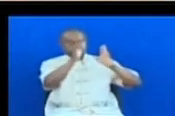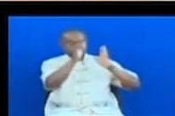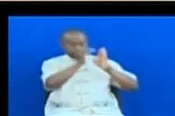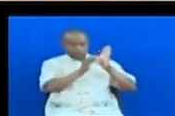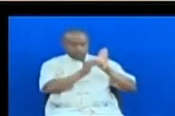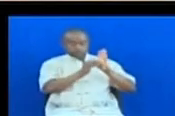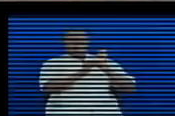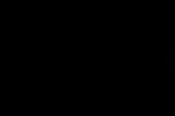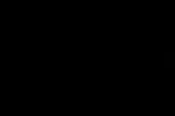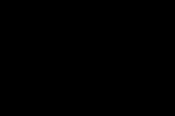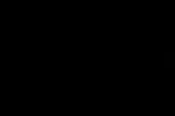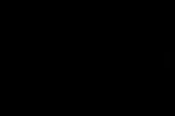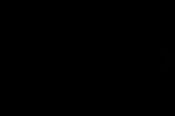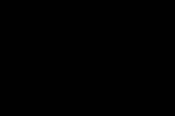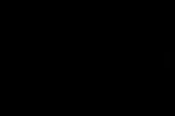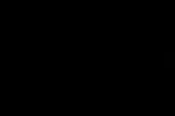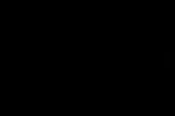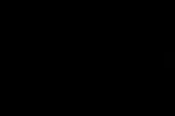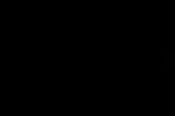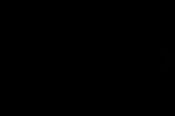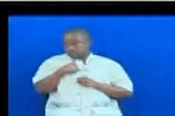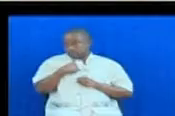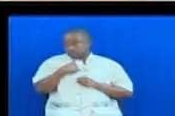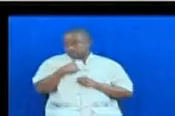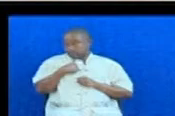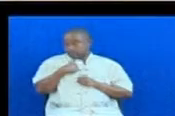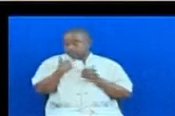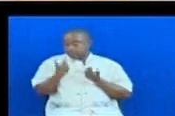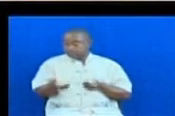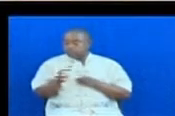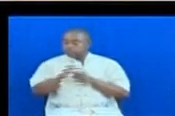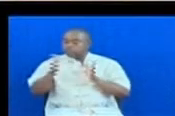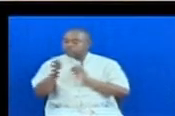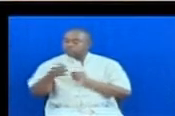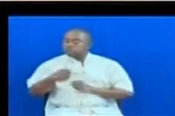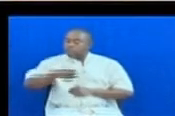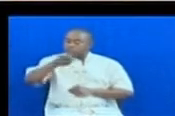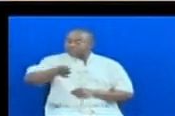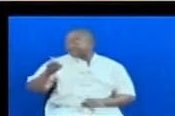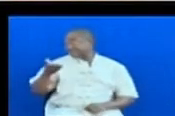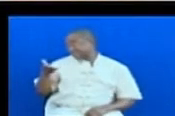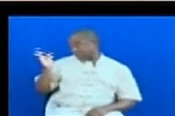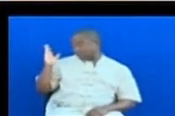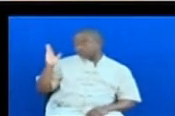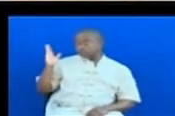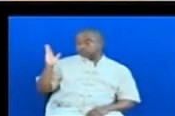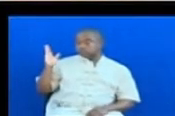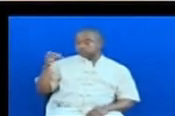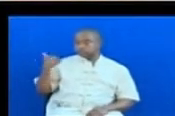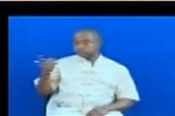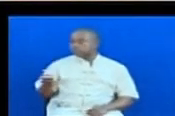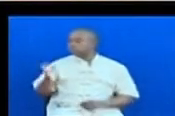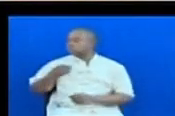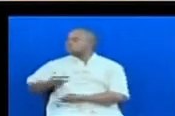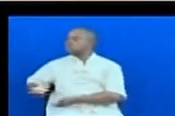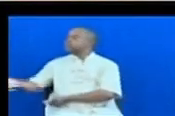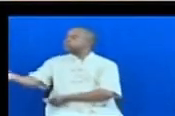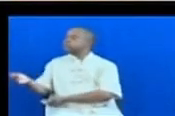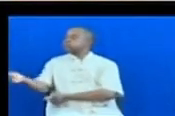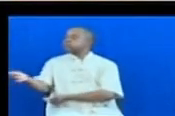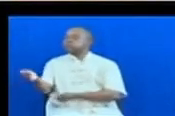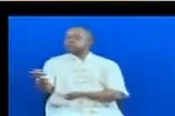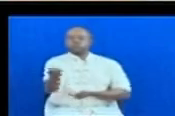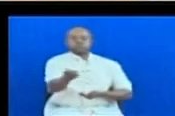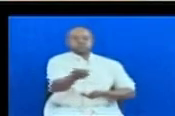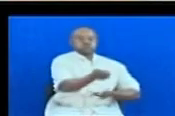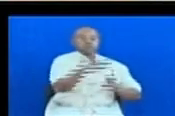Kwa na mimi nichukue fursa hii kuipongeza sana sana serikali kwa ujumla kwa kukusanya mapato, lakini pia